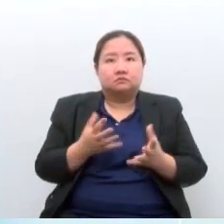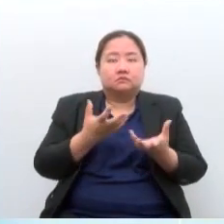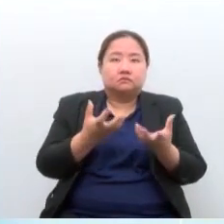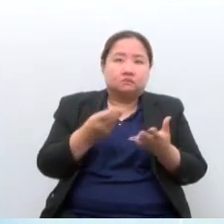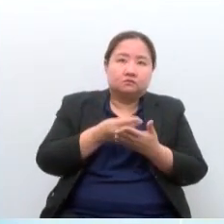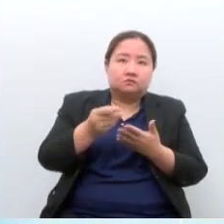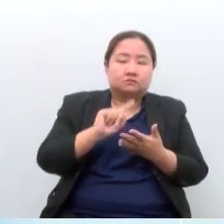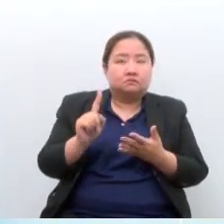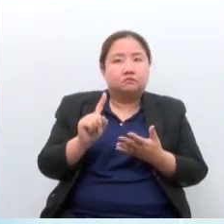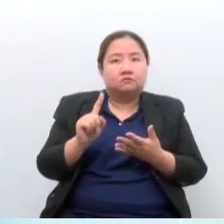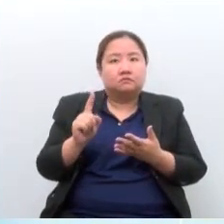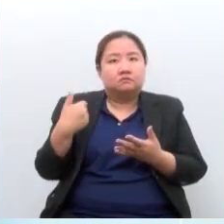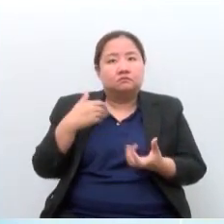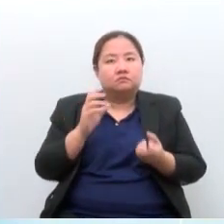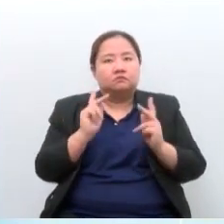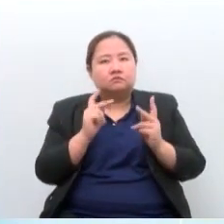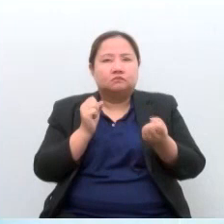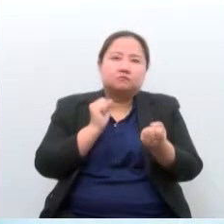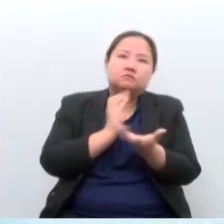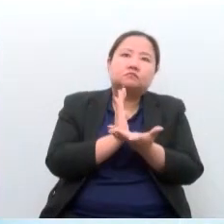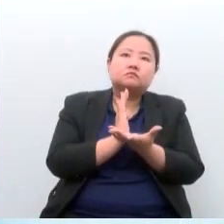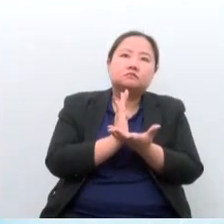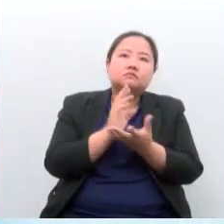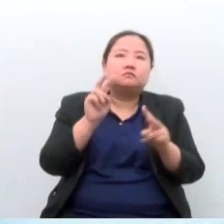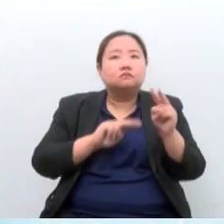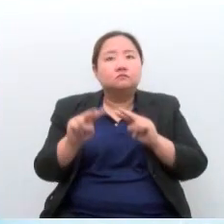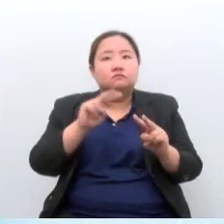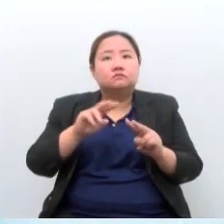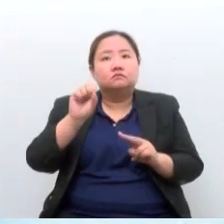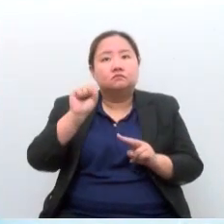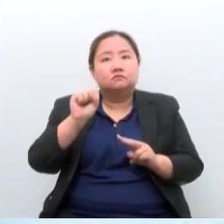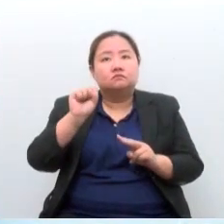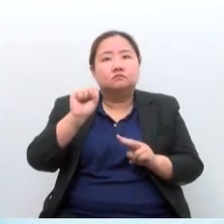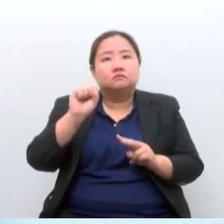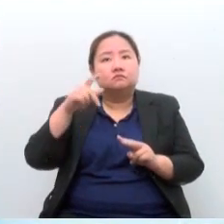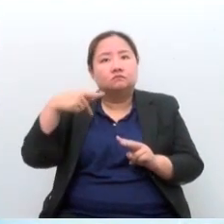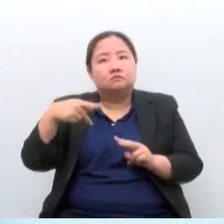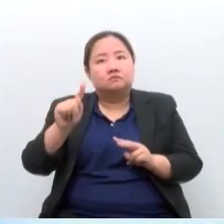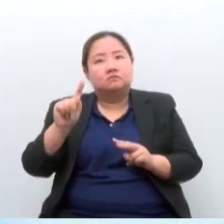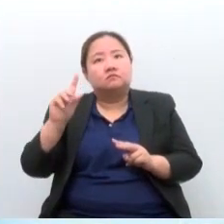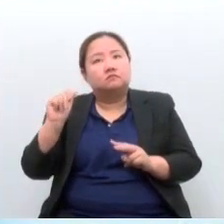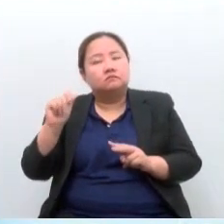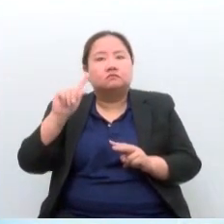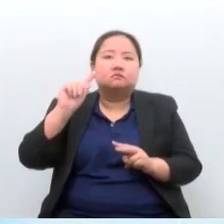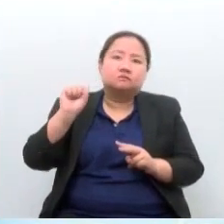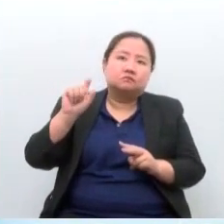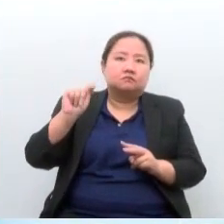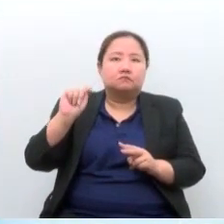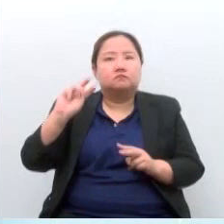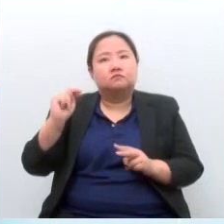ก็เสี่ยงต่อเอ่อตรวจสอบภายในของสปอของสปจแล้วก็ของสสงมา